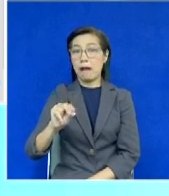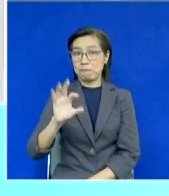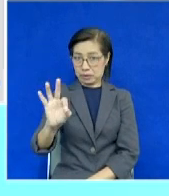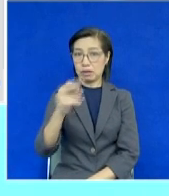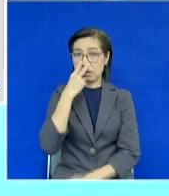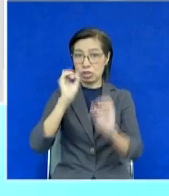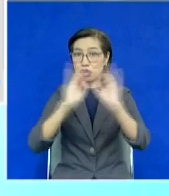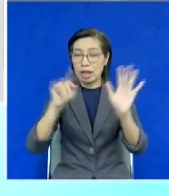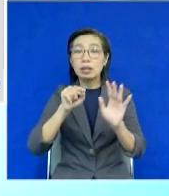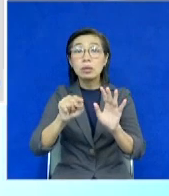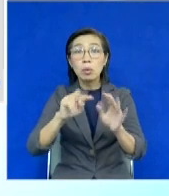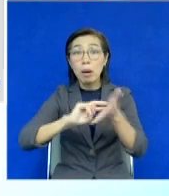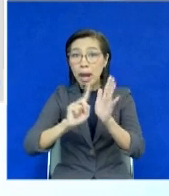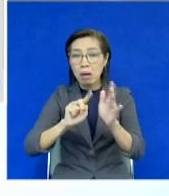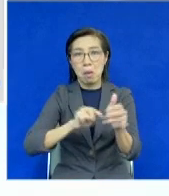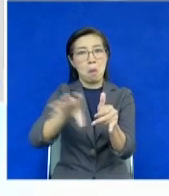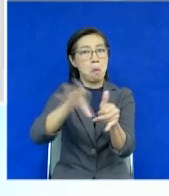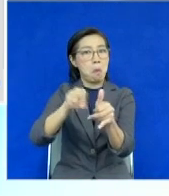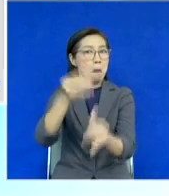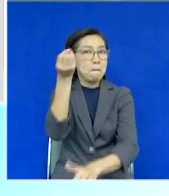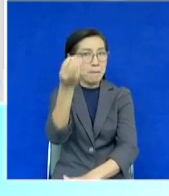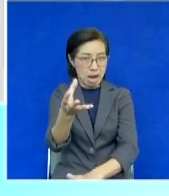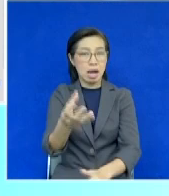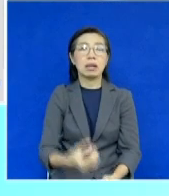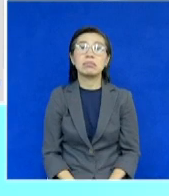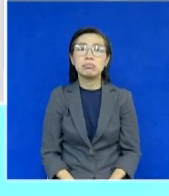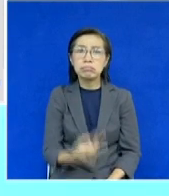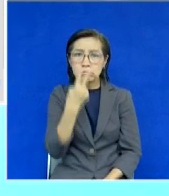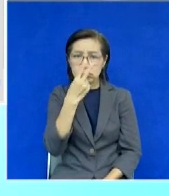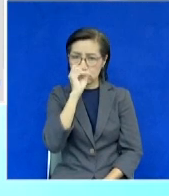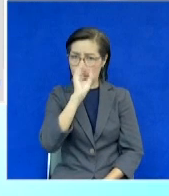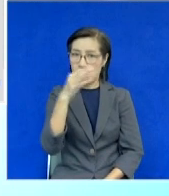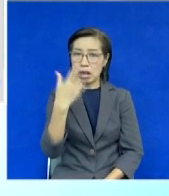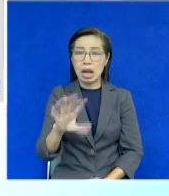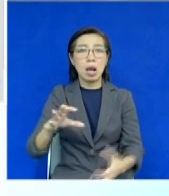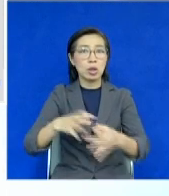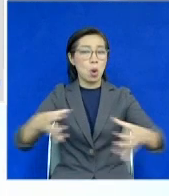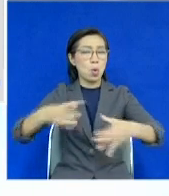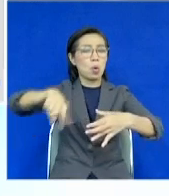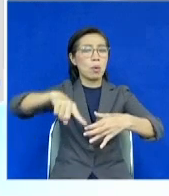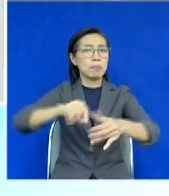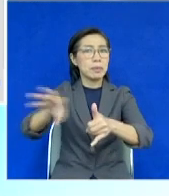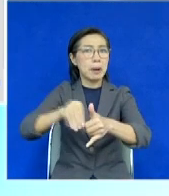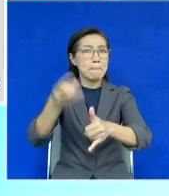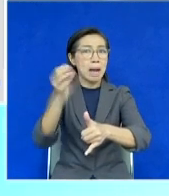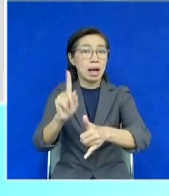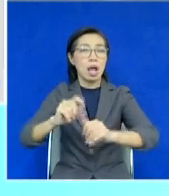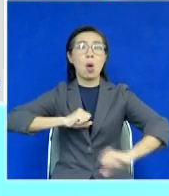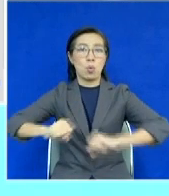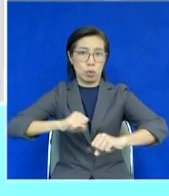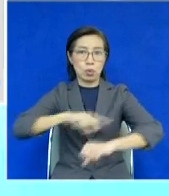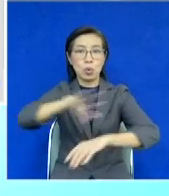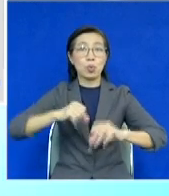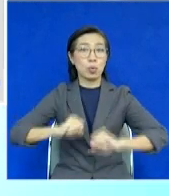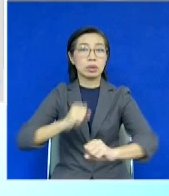ซึ่งก็เป็นจำนวนที่มีผู้ติดเชื้อมากที่สุดค่ะก็จะเน้นย้ำในเรื่องของกลุ่มวัยทำงานนะคะที่ต้องเฝ้าระวังตัวเองจาก